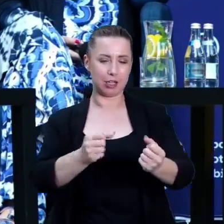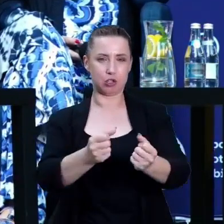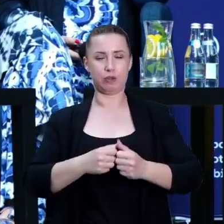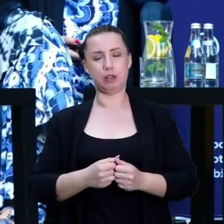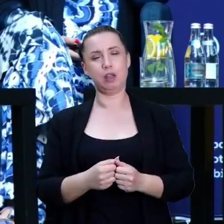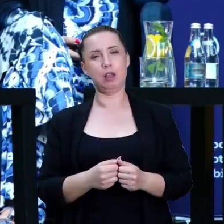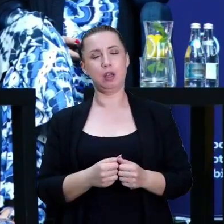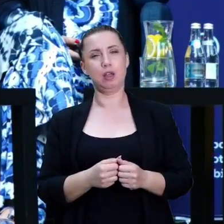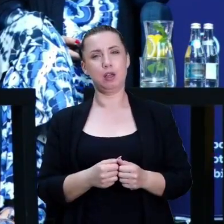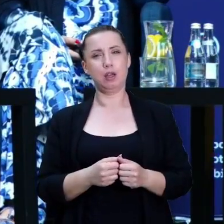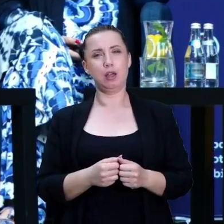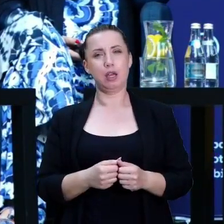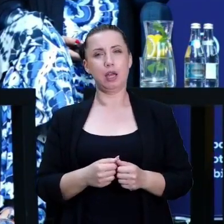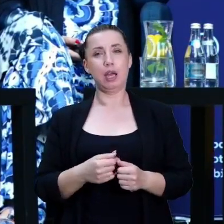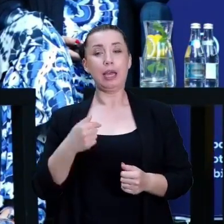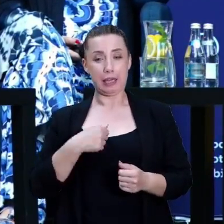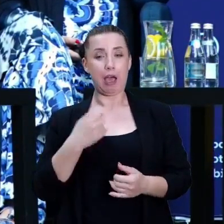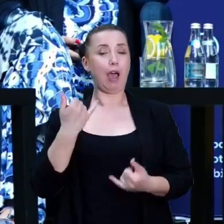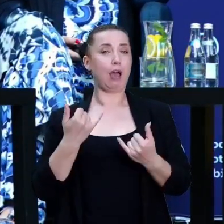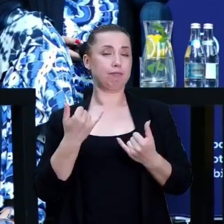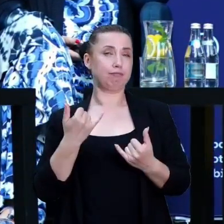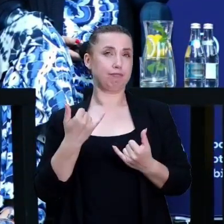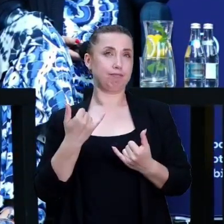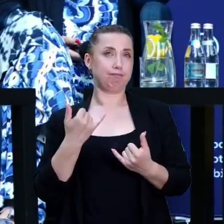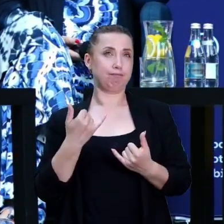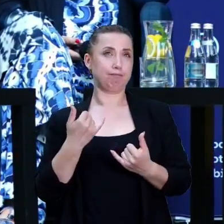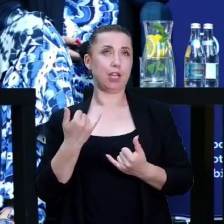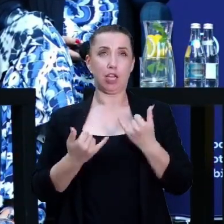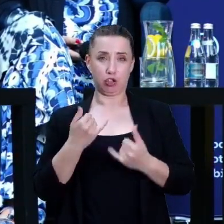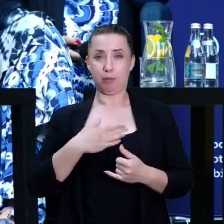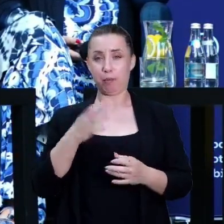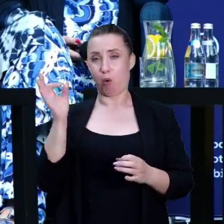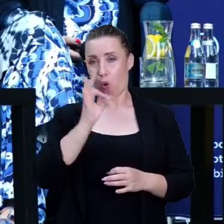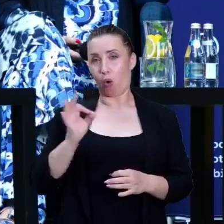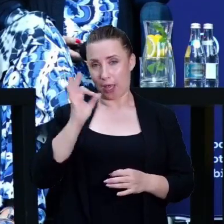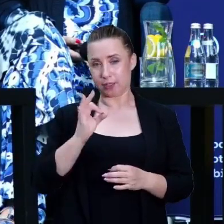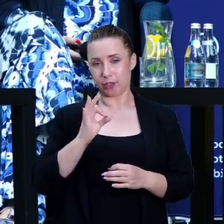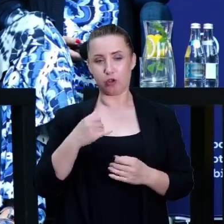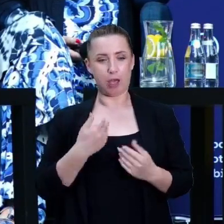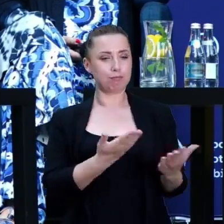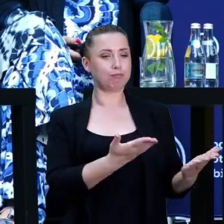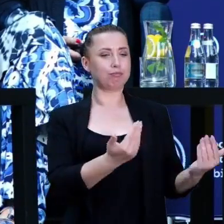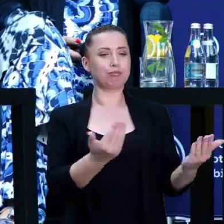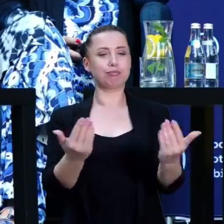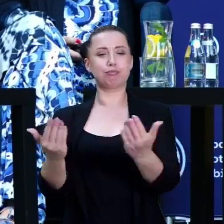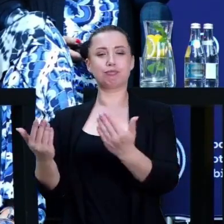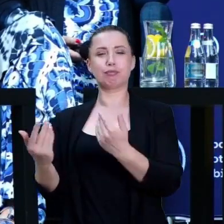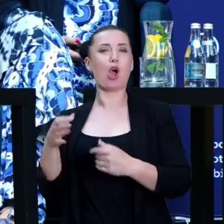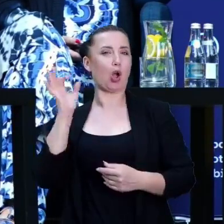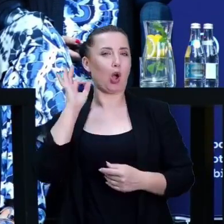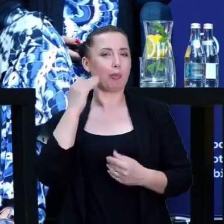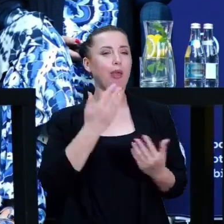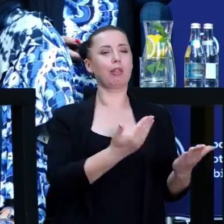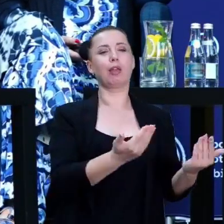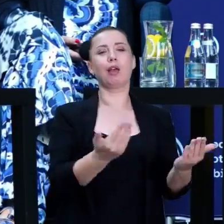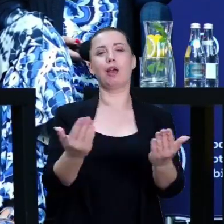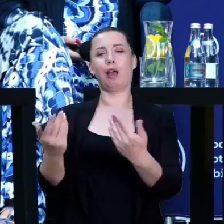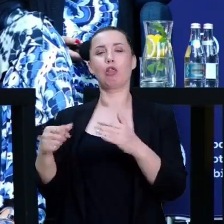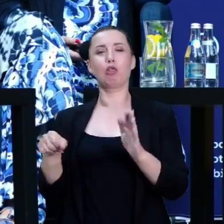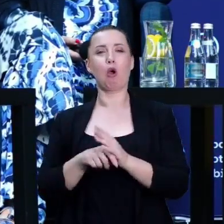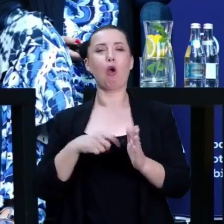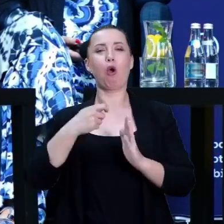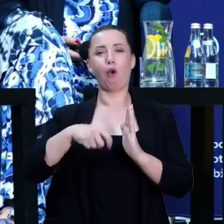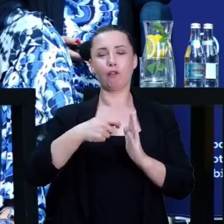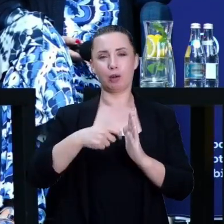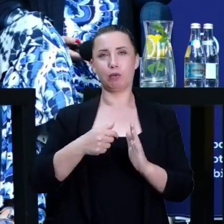Także ja, jeżeli tylko mogę, to otaczam się kobietami, robiąc filmy i jakoś